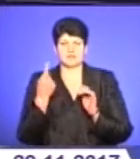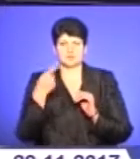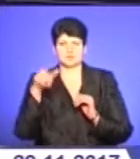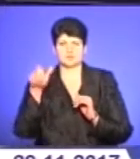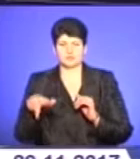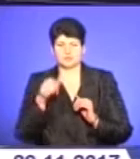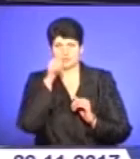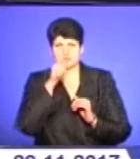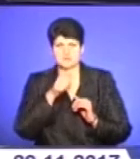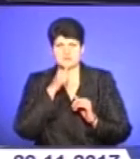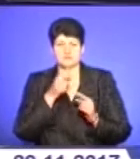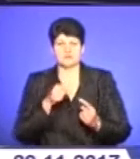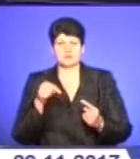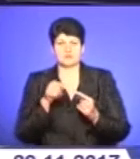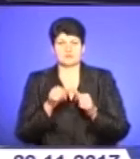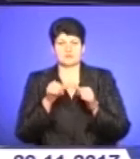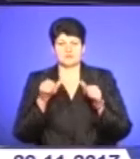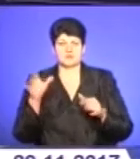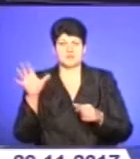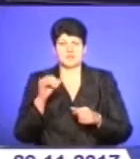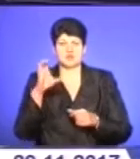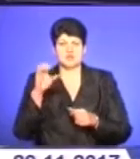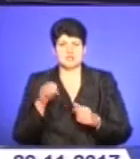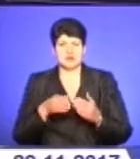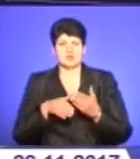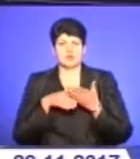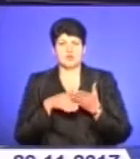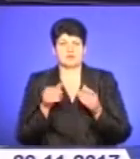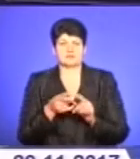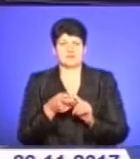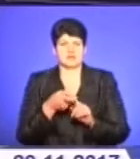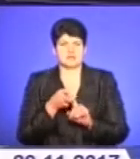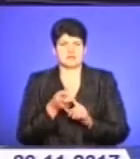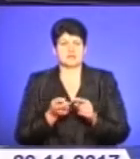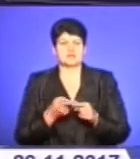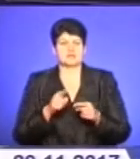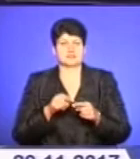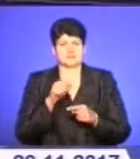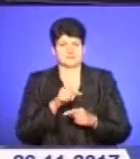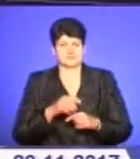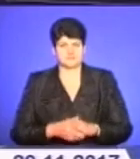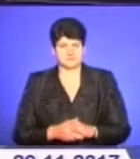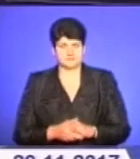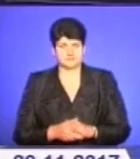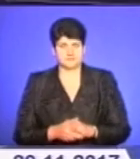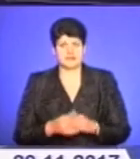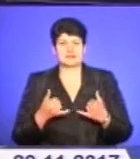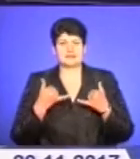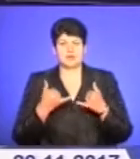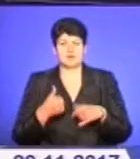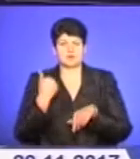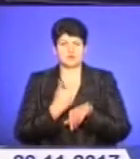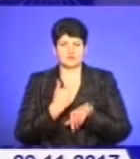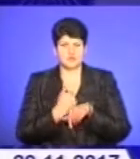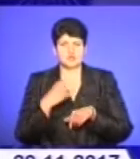місяць. Відповідно, зростуть і всі соціальні допомоги, які до нього пов'язані, повідомляє сайт обласної держадміністрації. Для основних